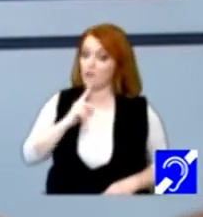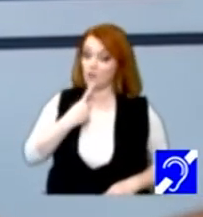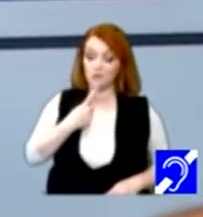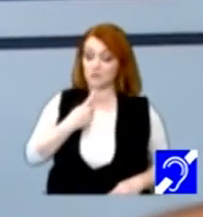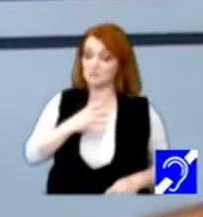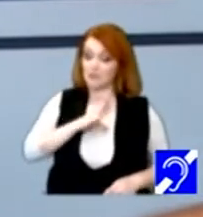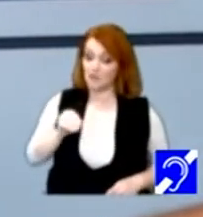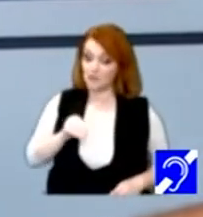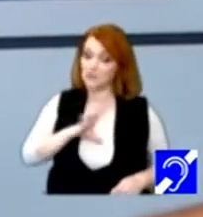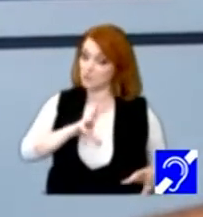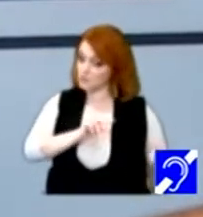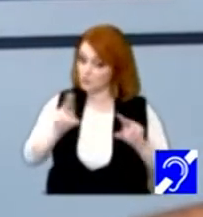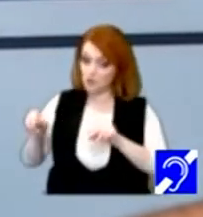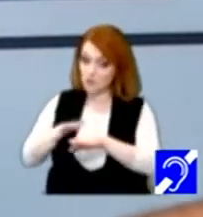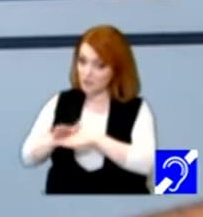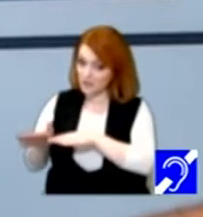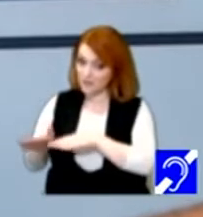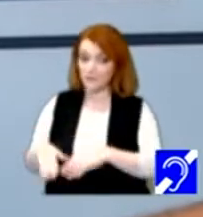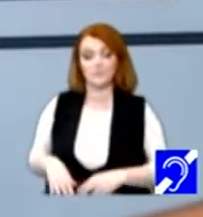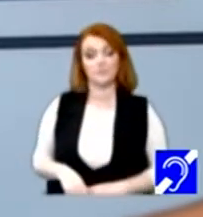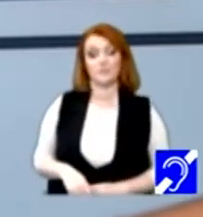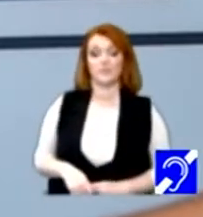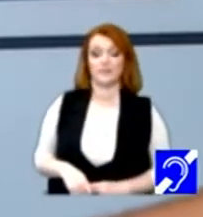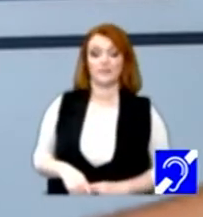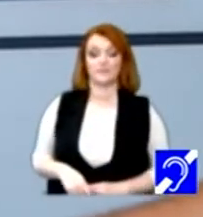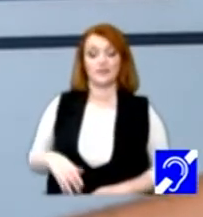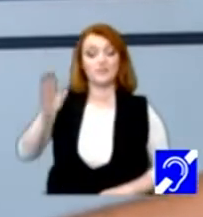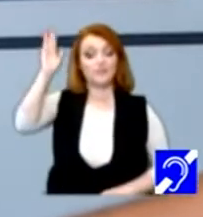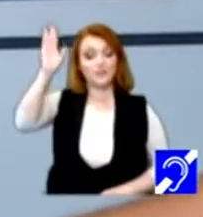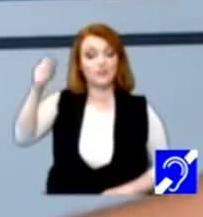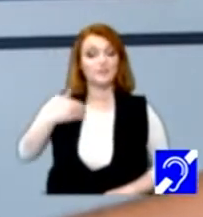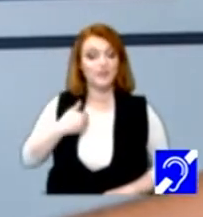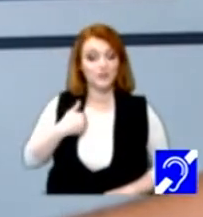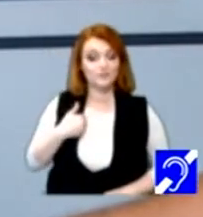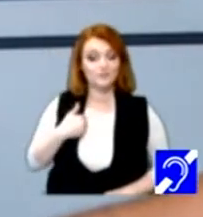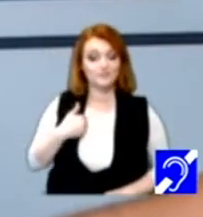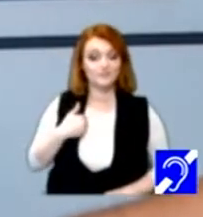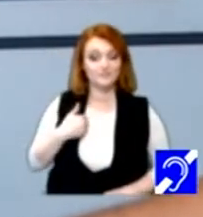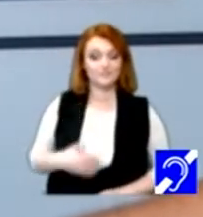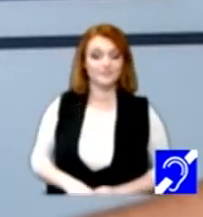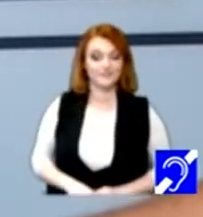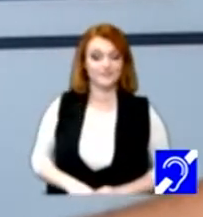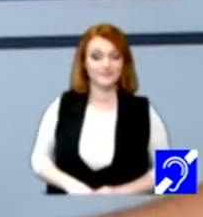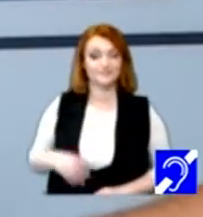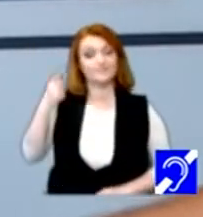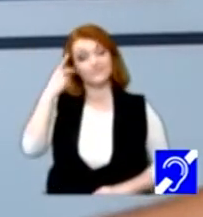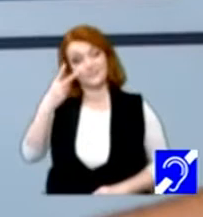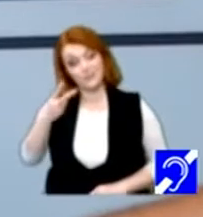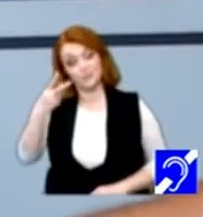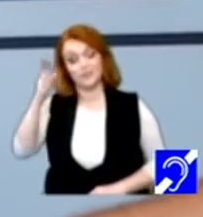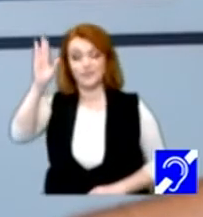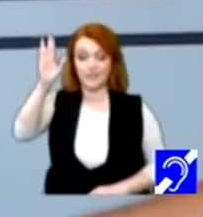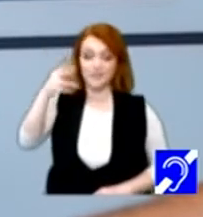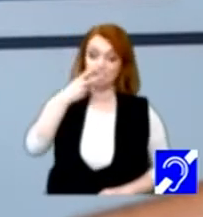succes. Am călcat cu dreptul. Pe viitor urmează să analizăm, să lucrăm